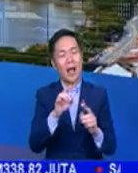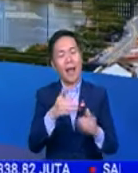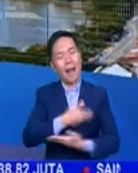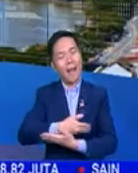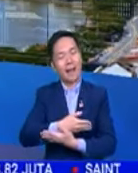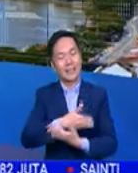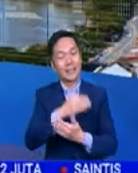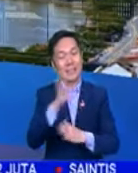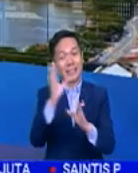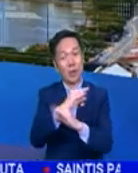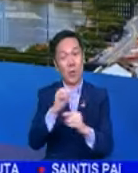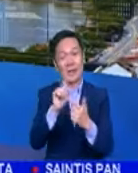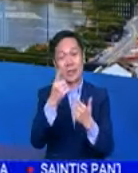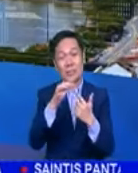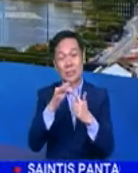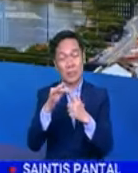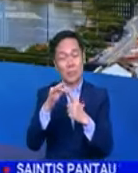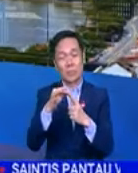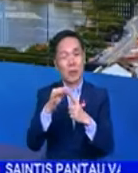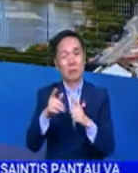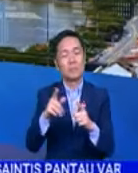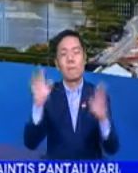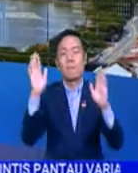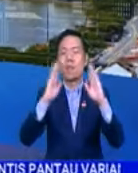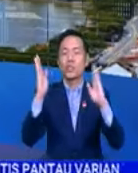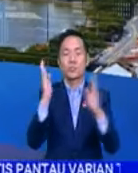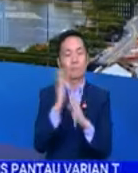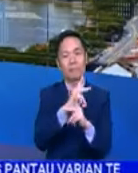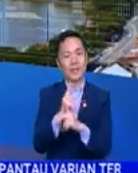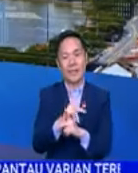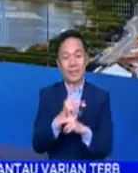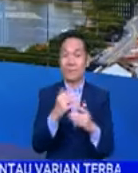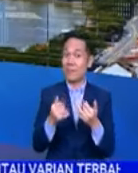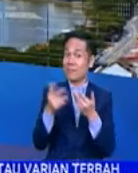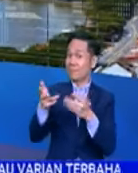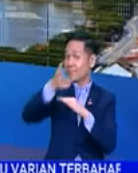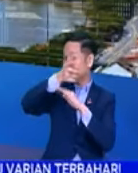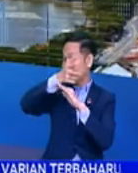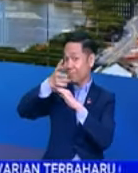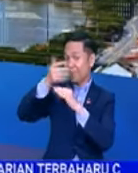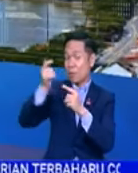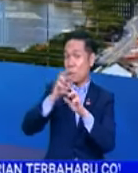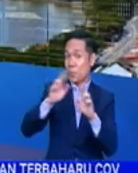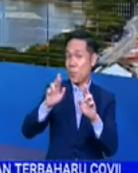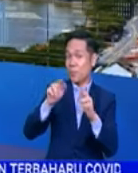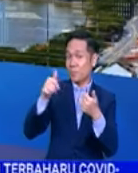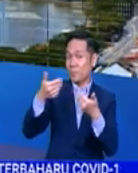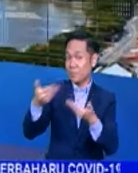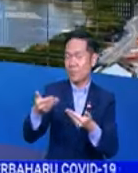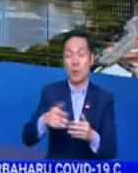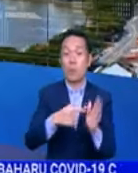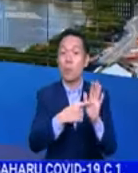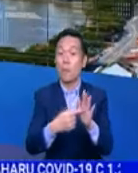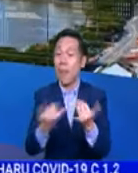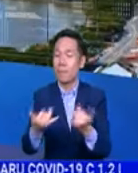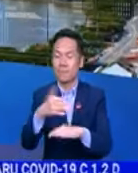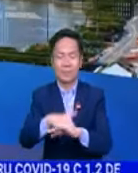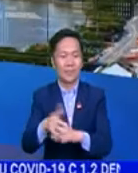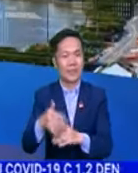dan persembahan khas berjudul Malaysia Prihatin. Baik, untuk perkembangan lanjut mengenai persiapan sambutan itu setakat ini, kita